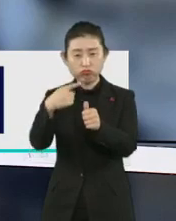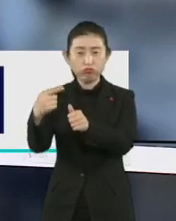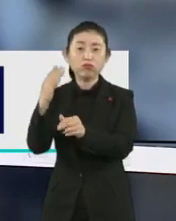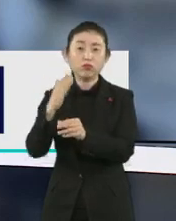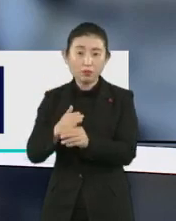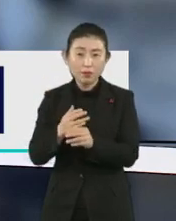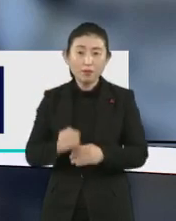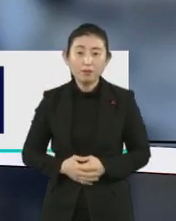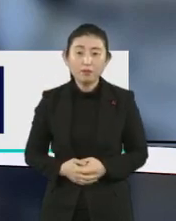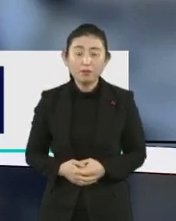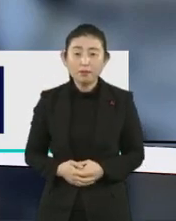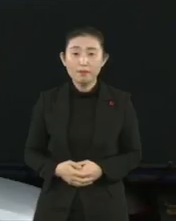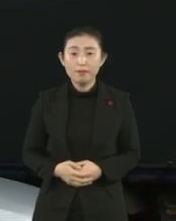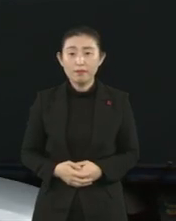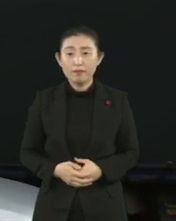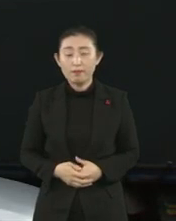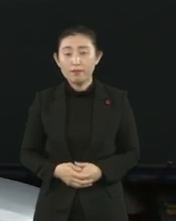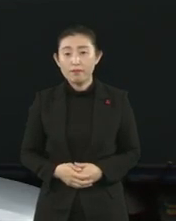철 챙기자 입니다